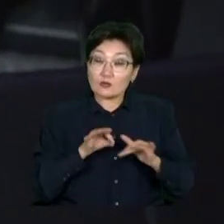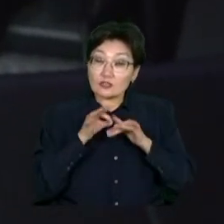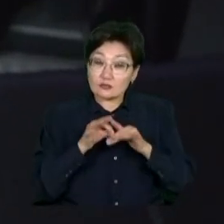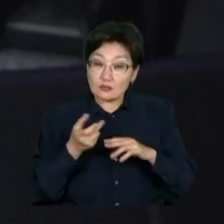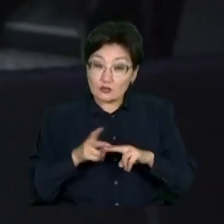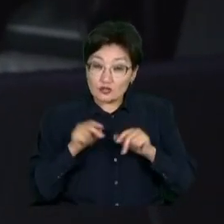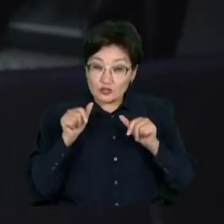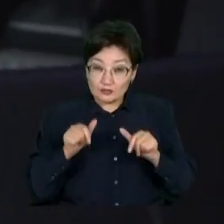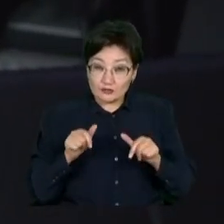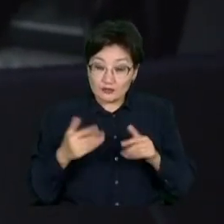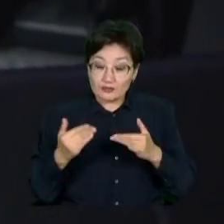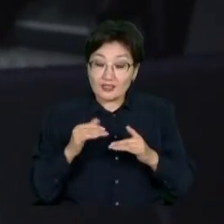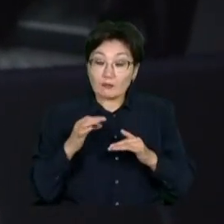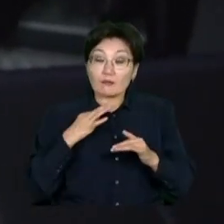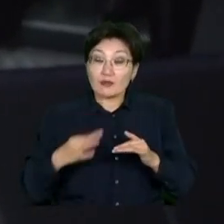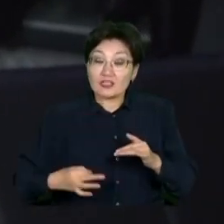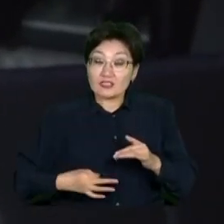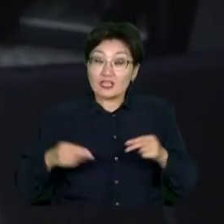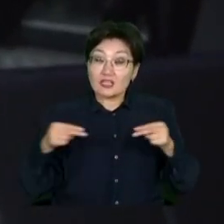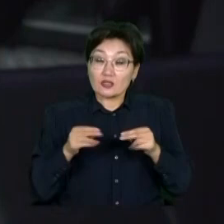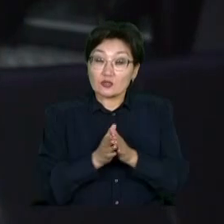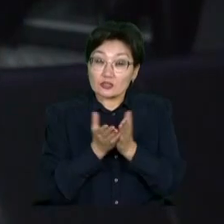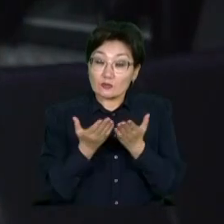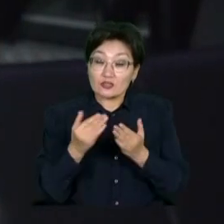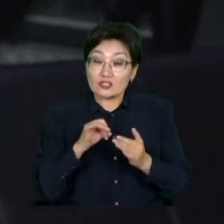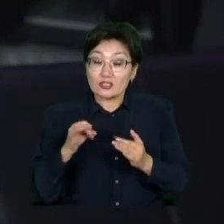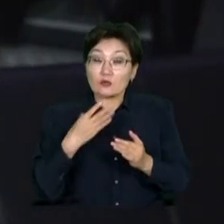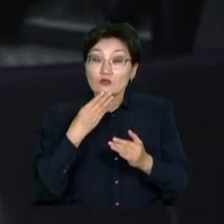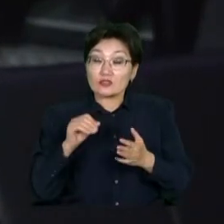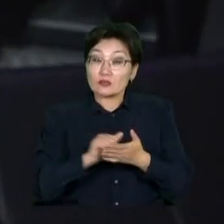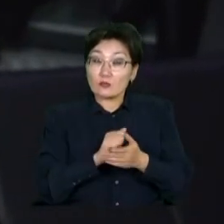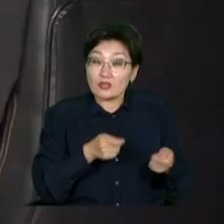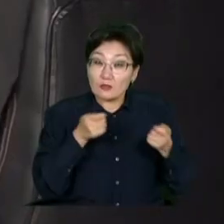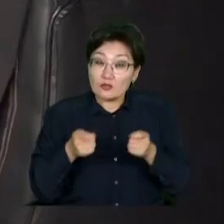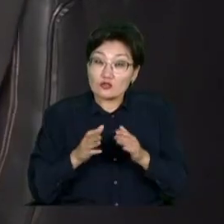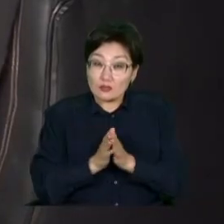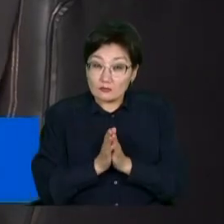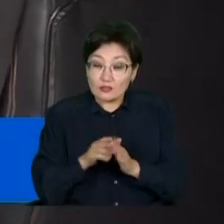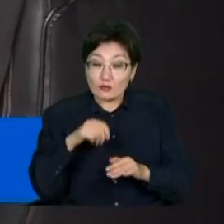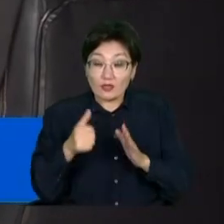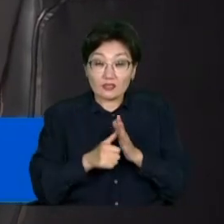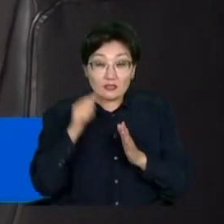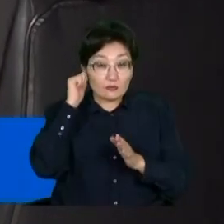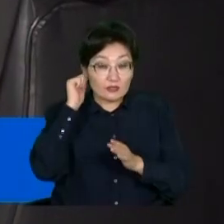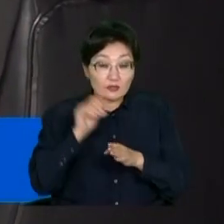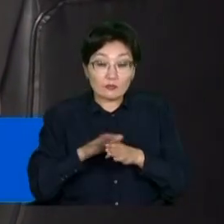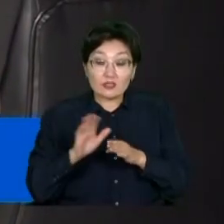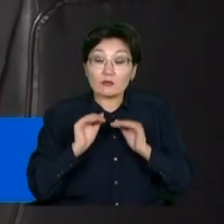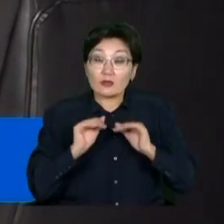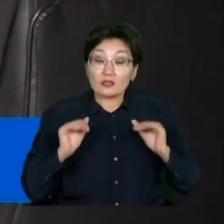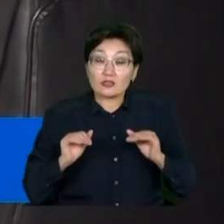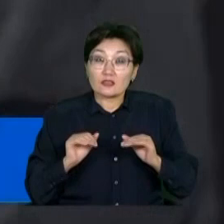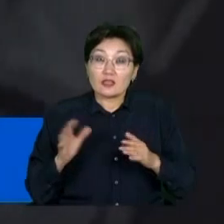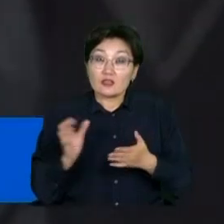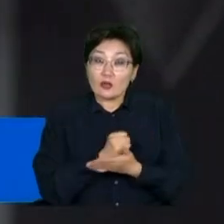үшін мына жерге қазір балаңыздың куәлігін және өзіңіздің құжатыңызды алып келуіңізді сұраймын. Кәмелет жасына толмағандарды табу қиынға түспеді.